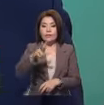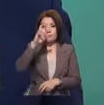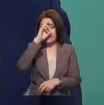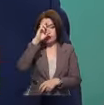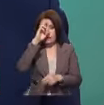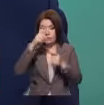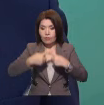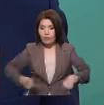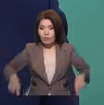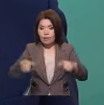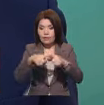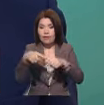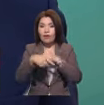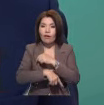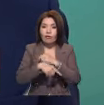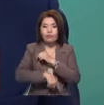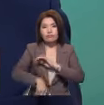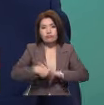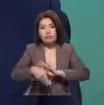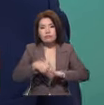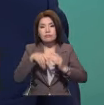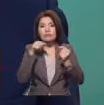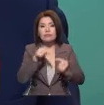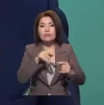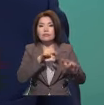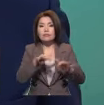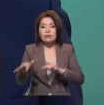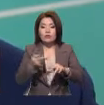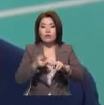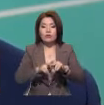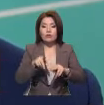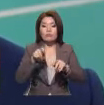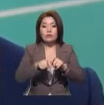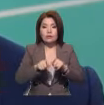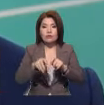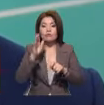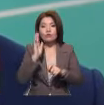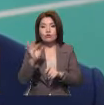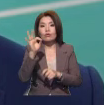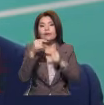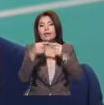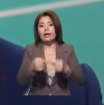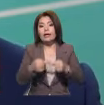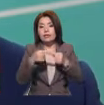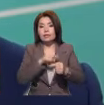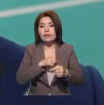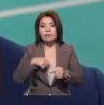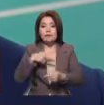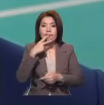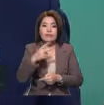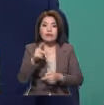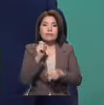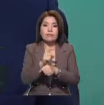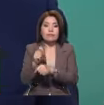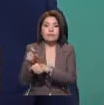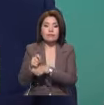органдар коррупцияға қарсы жұмыста формализмге жол бермек керек. Ол жөнінде де нақты өздеріңіз көрдіңіздер тапсырмалар